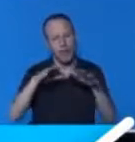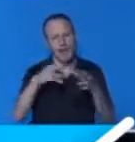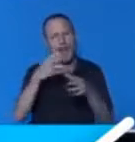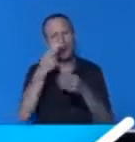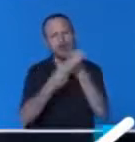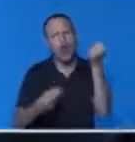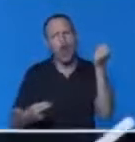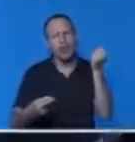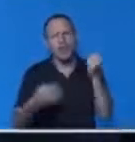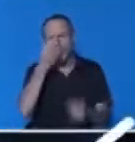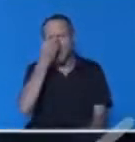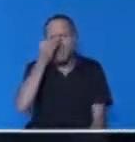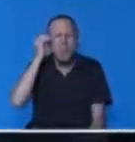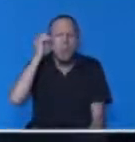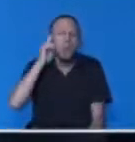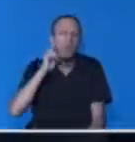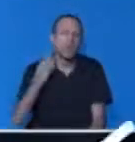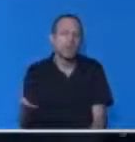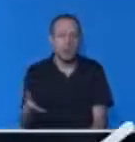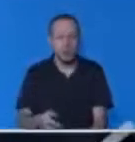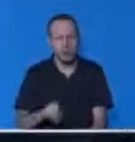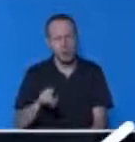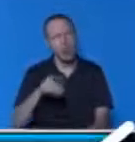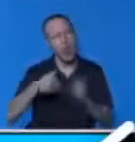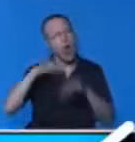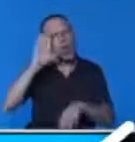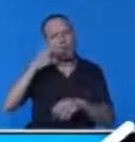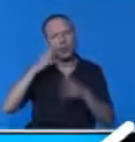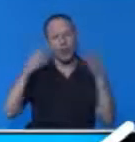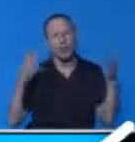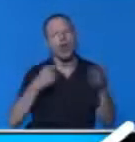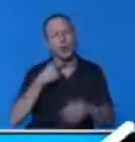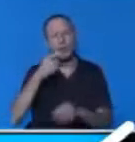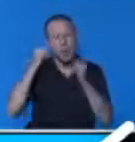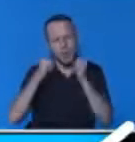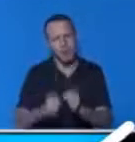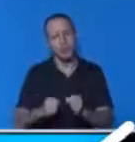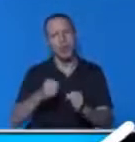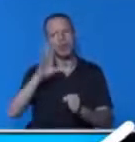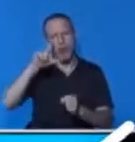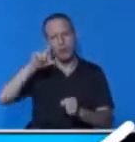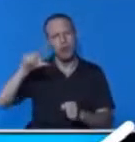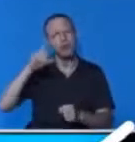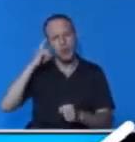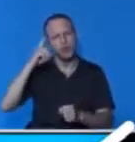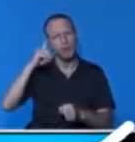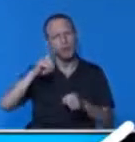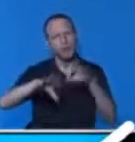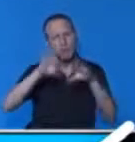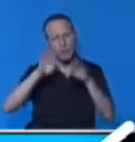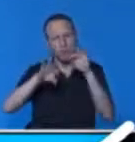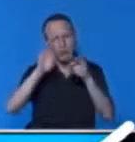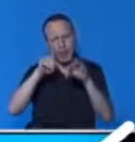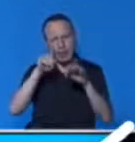הזאת, אז הרוב הוא הרבה הרבה יותר גדול. אני אומרת לך בוודאות שגם כשאנשים חשבו שההצבעה בוועידה היא